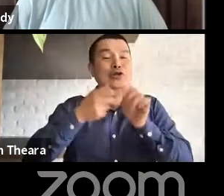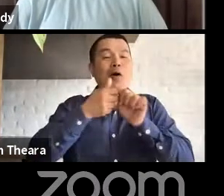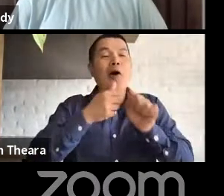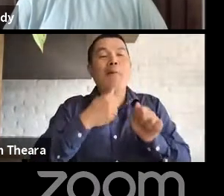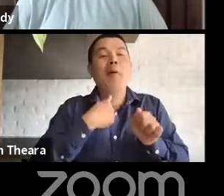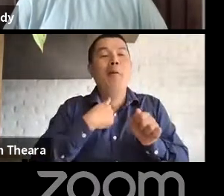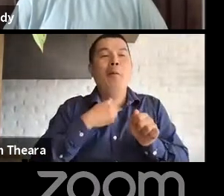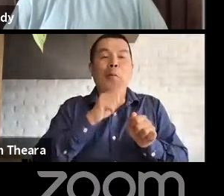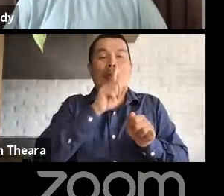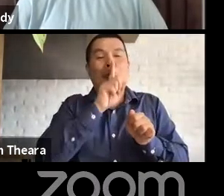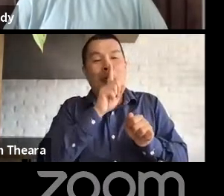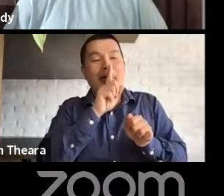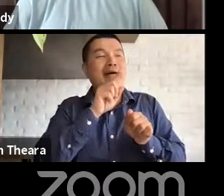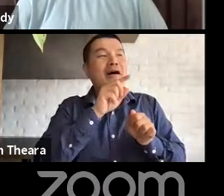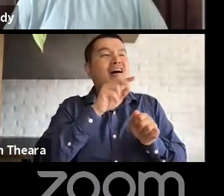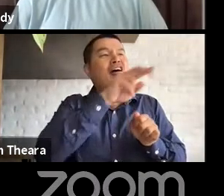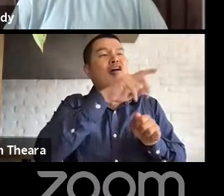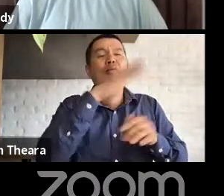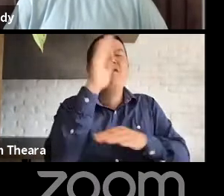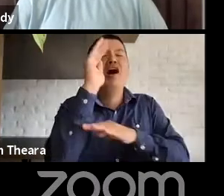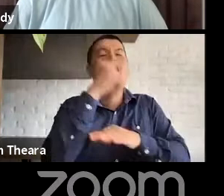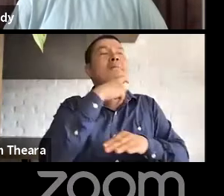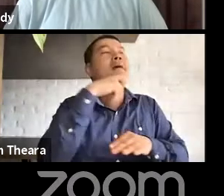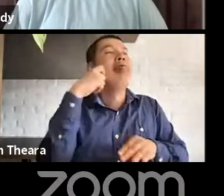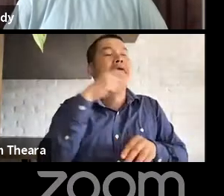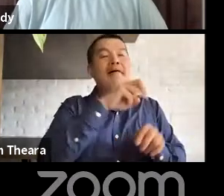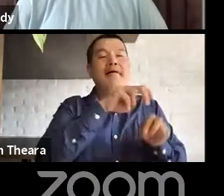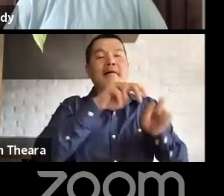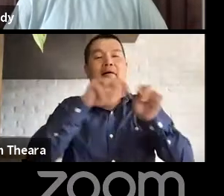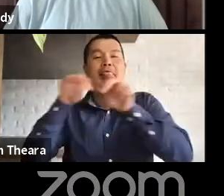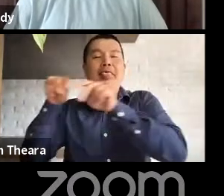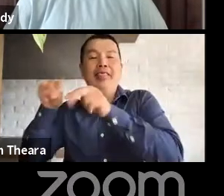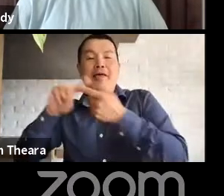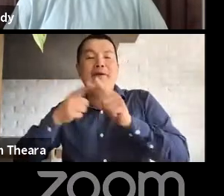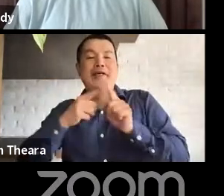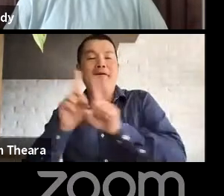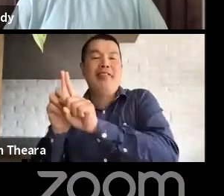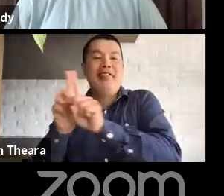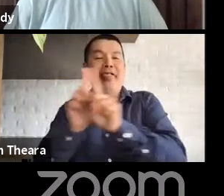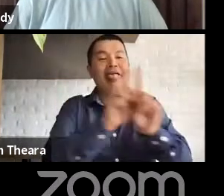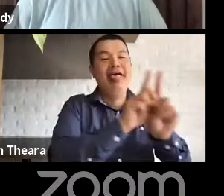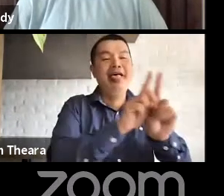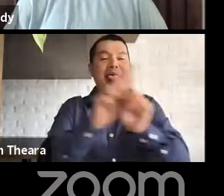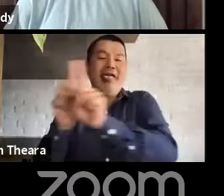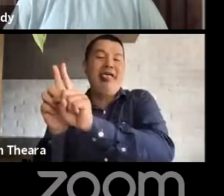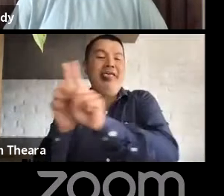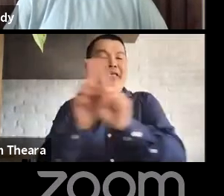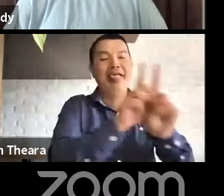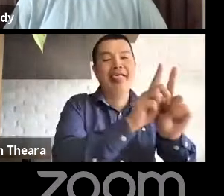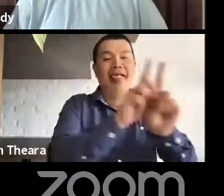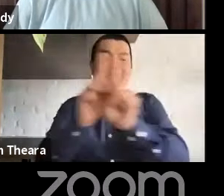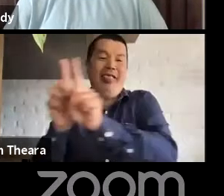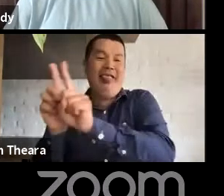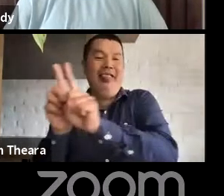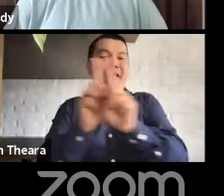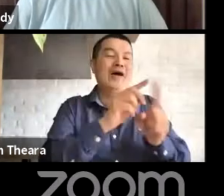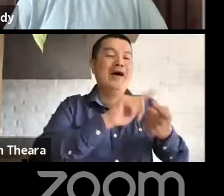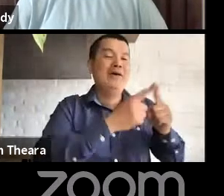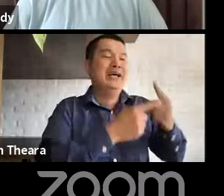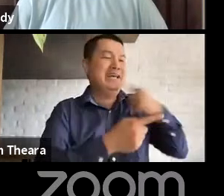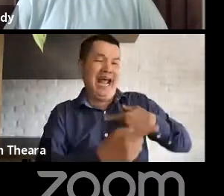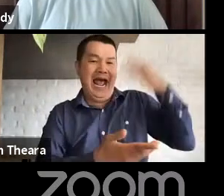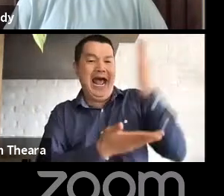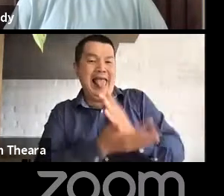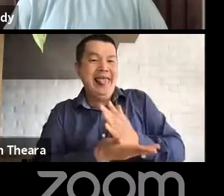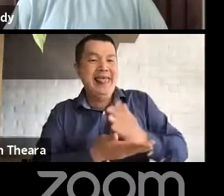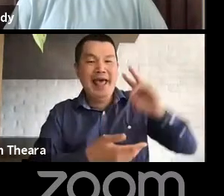choisir la porte. J'étais supposé aller dans une telle salle, puis sans le dire à mes amis, je trouvais ça plate, j'allais dans une autre salle. Donc, changer d'idée